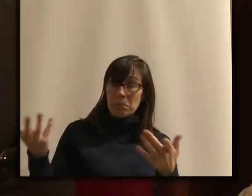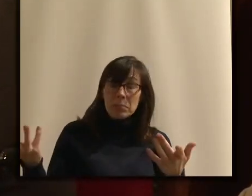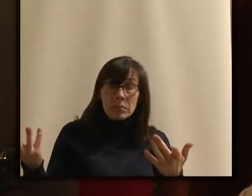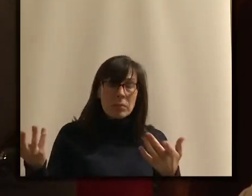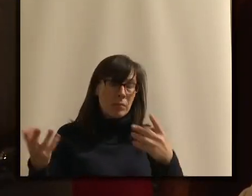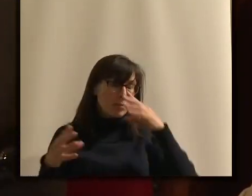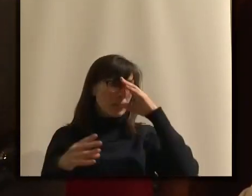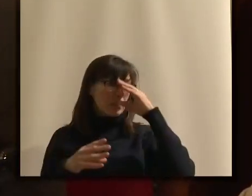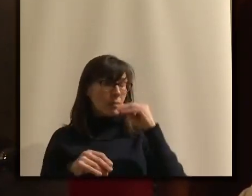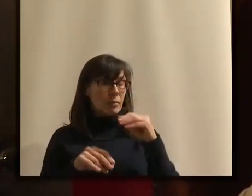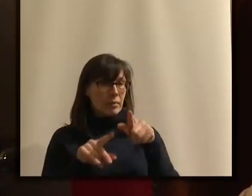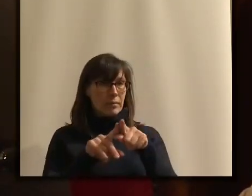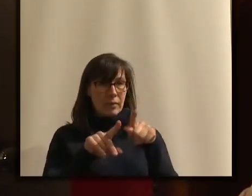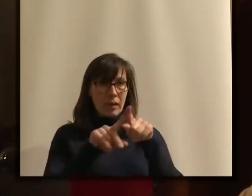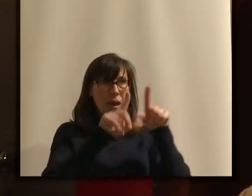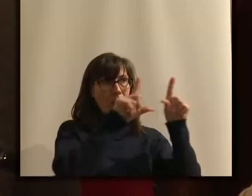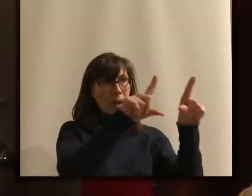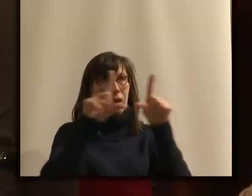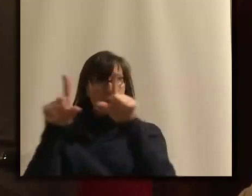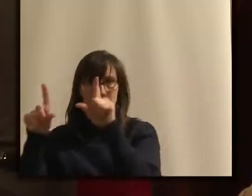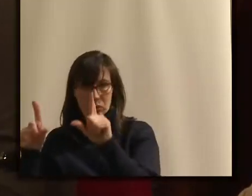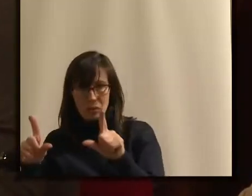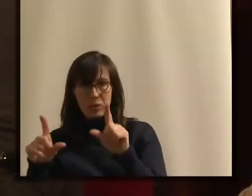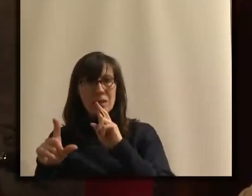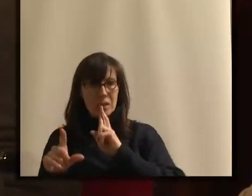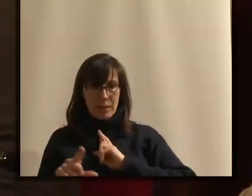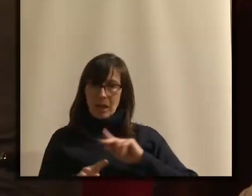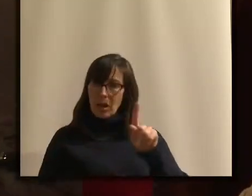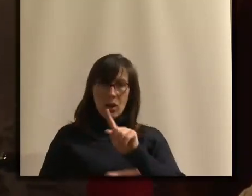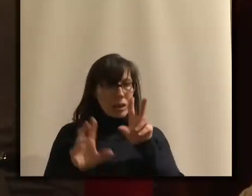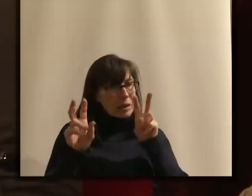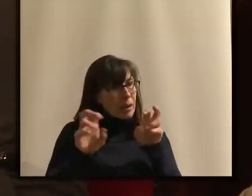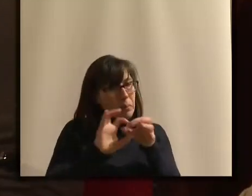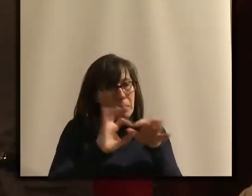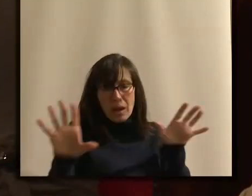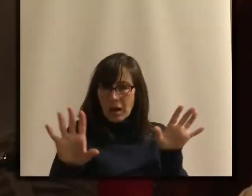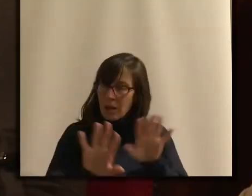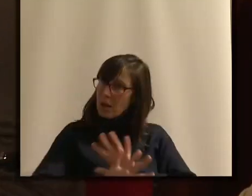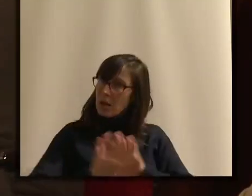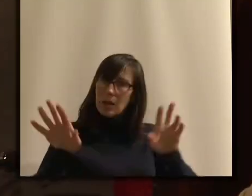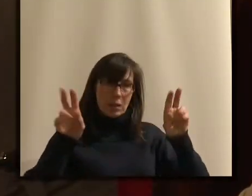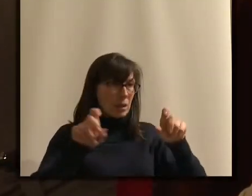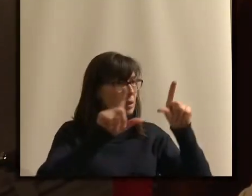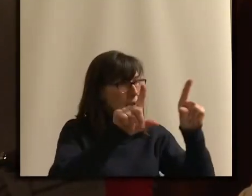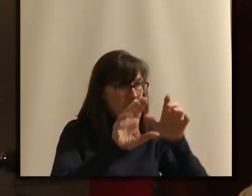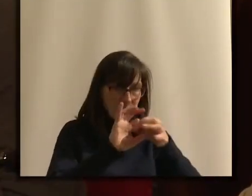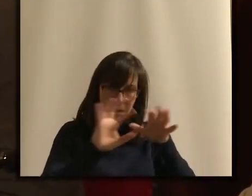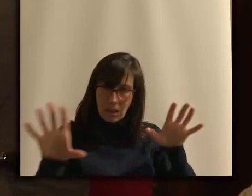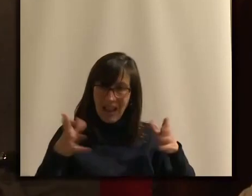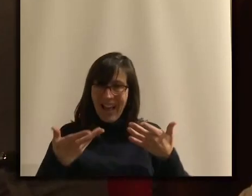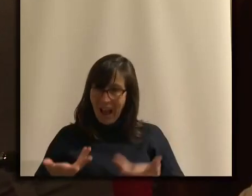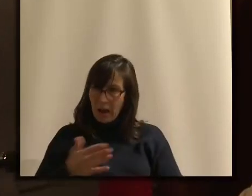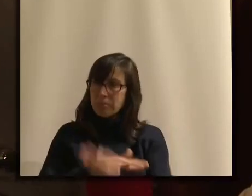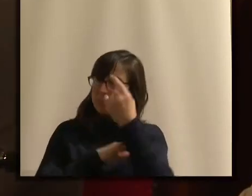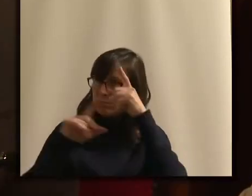d'aquests rètols, i sabem que des de la comissió se'ns va dir que no tenia res a veure, perdoni, nosaltres creiem que hi té molt a veure i és